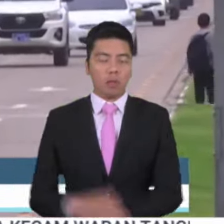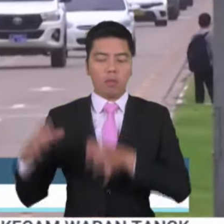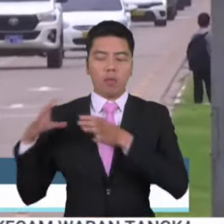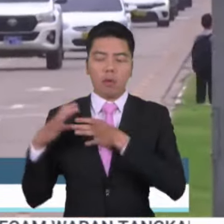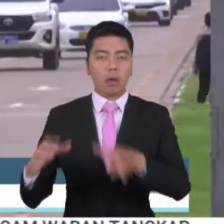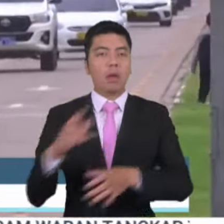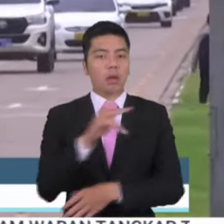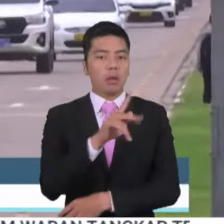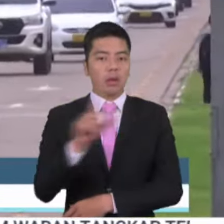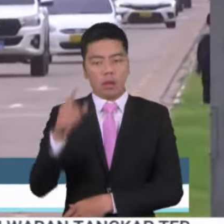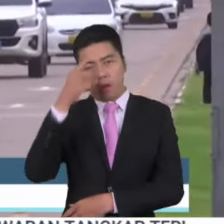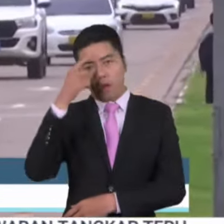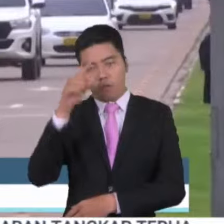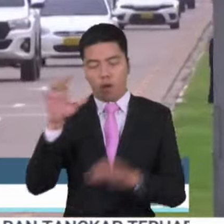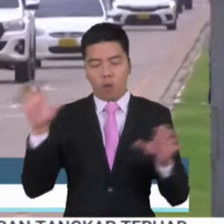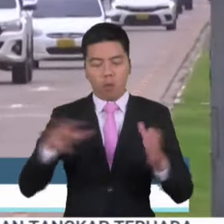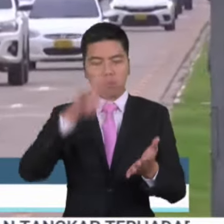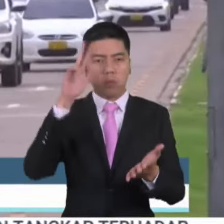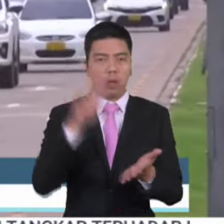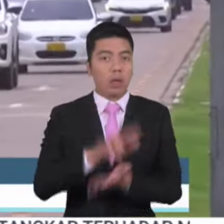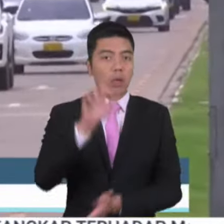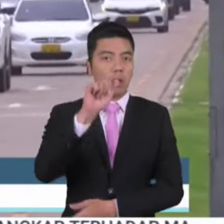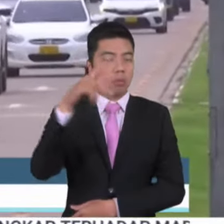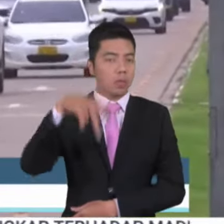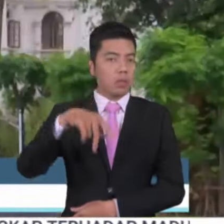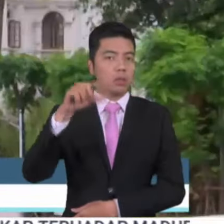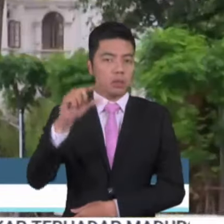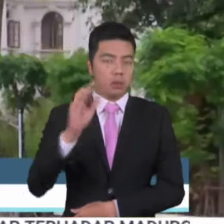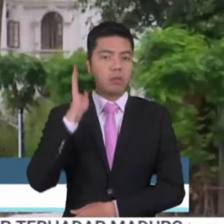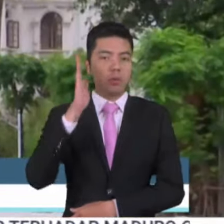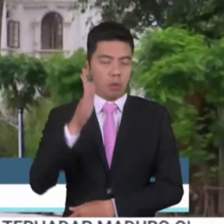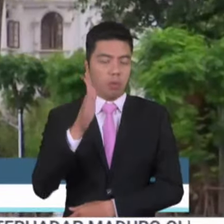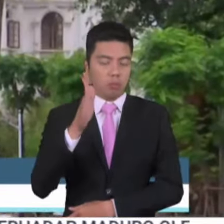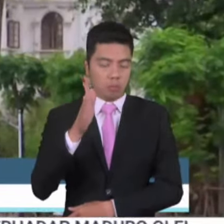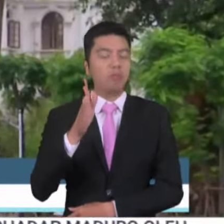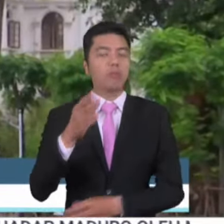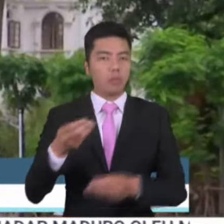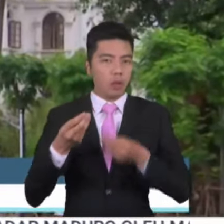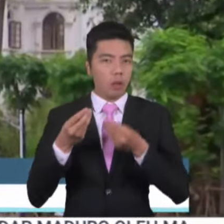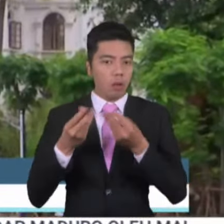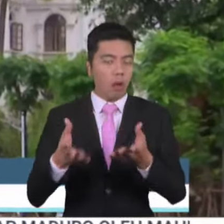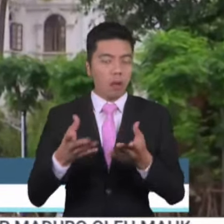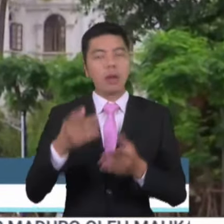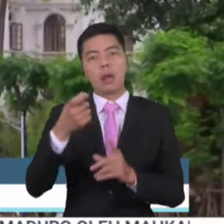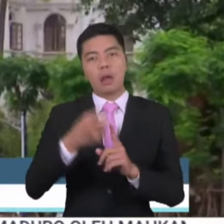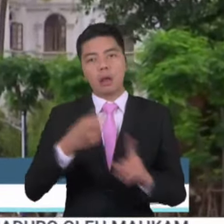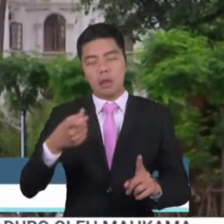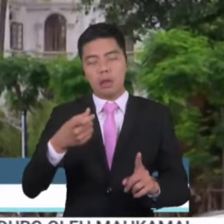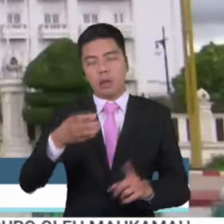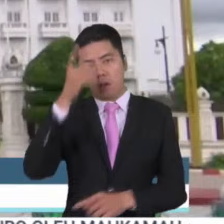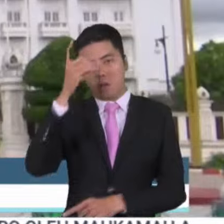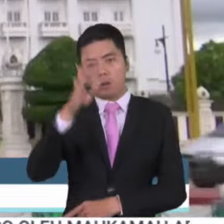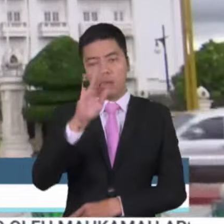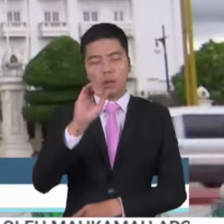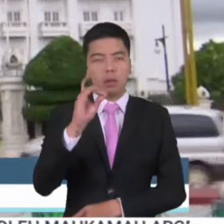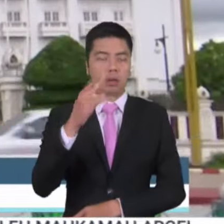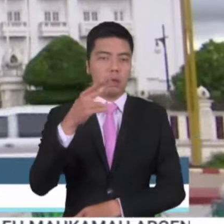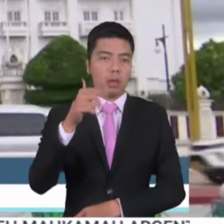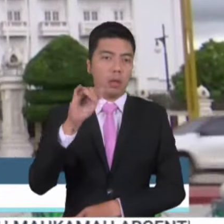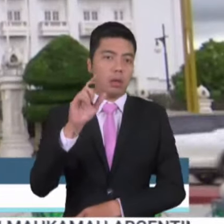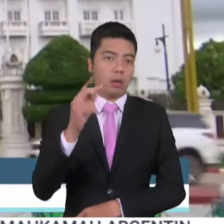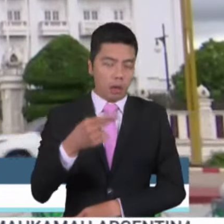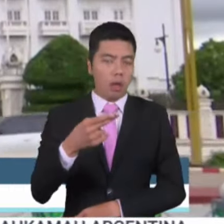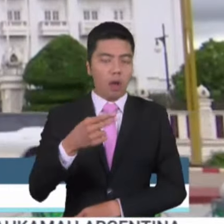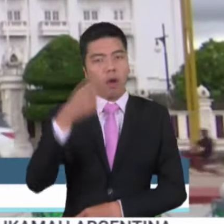Komitmen Kuala Lumpur terhadap pelaksanaan inisiatif APG akan turut ditekankan Datuk Seri Fadilah dalam Forum Perniagaan Tenaga